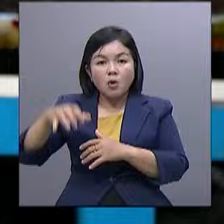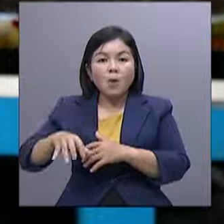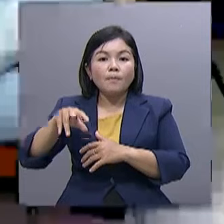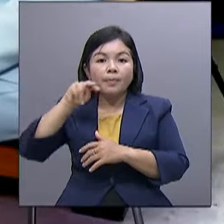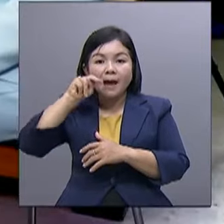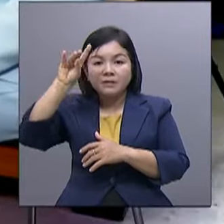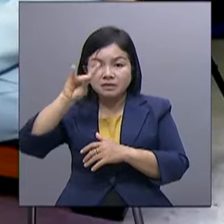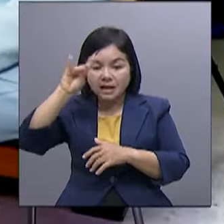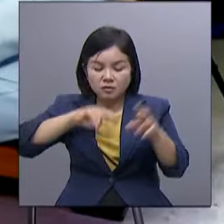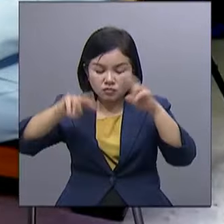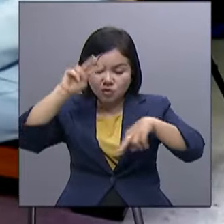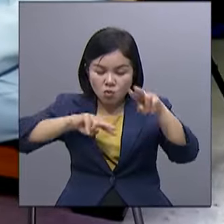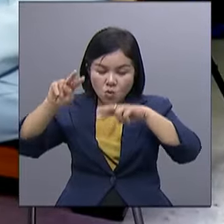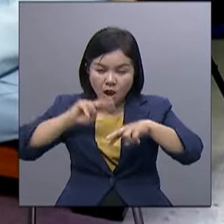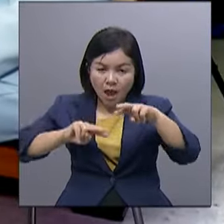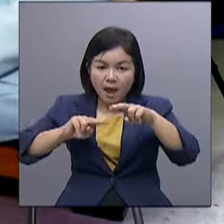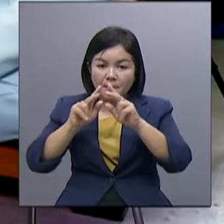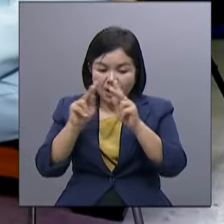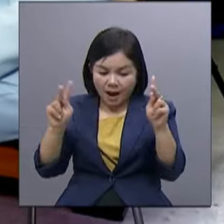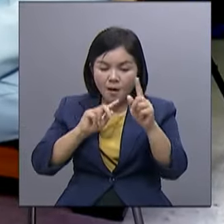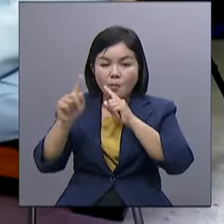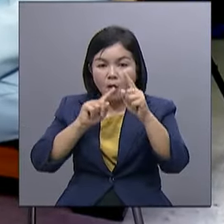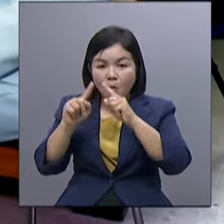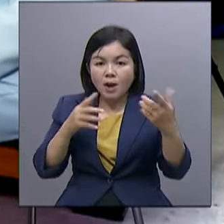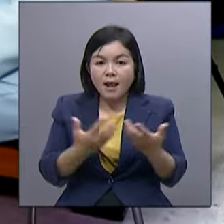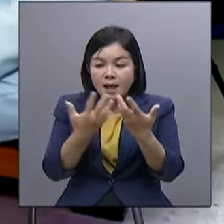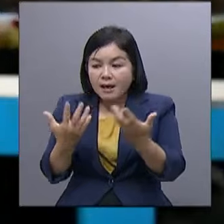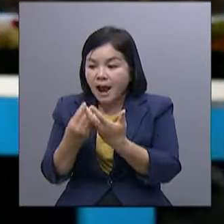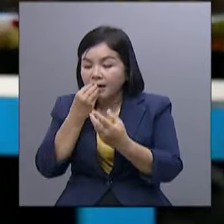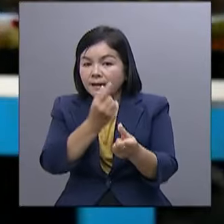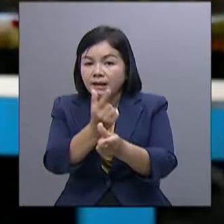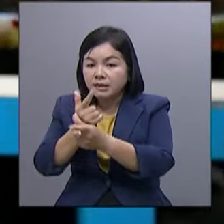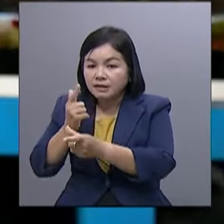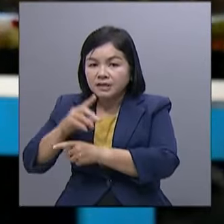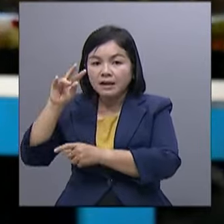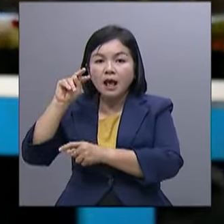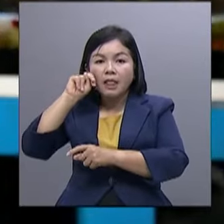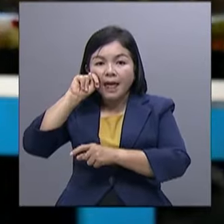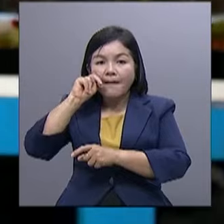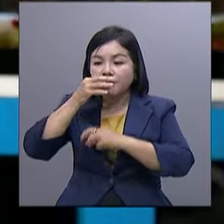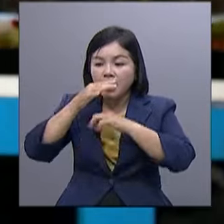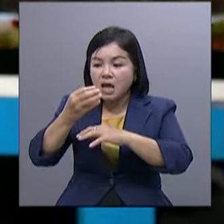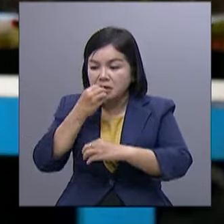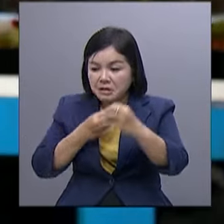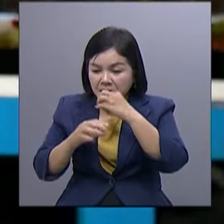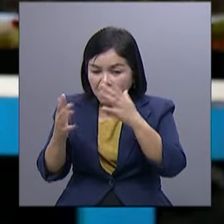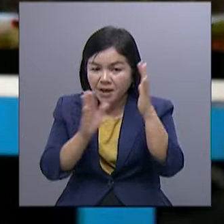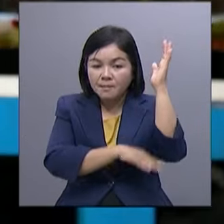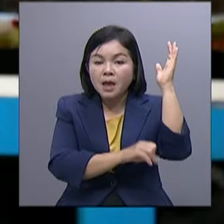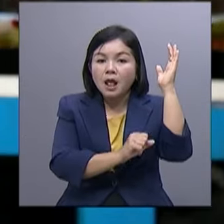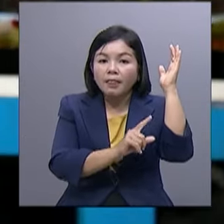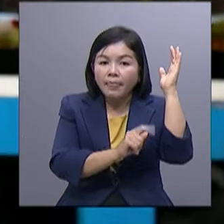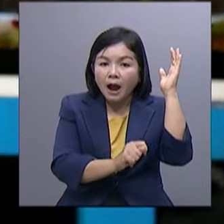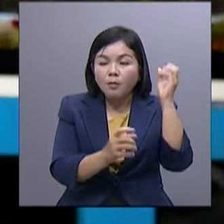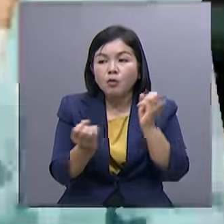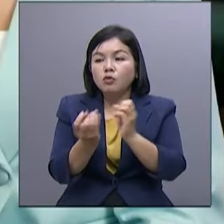ยากทะเลก่อนที่เราจะพบว่าปัญหาของหญาทะเลตายเกือบหมดเนี่ยเอนอกจากจังหวัดรังยังเข้าไปส่วนในของจังหวัด